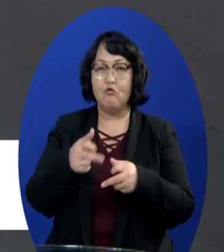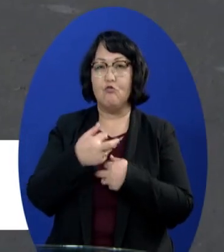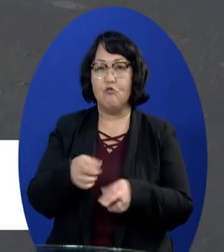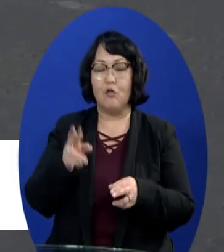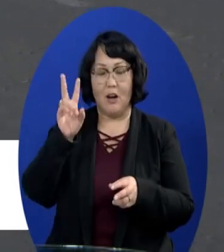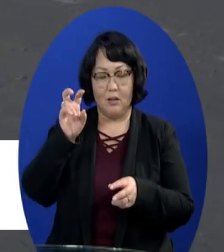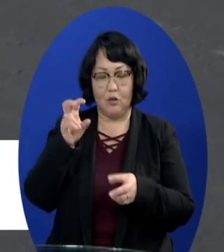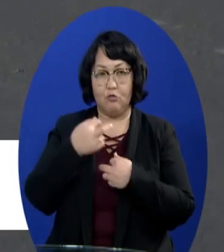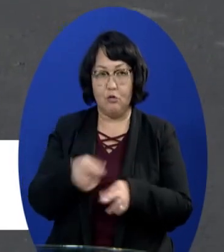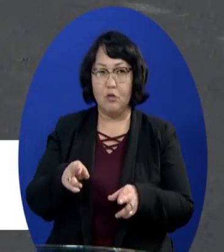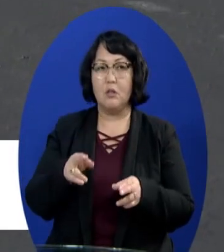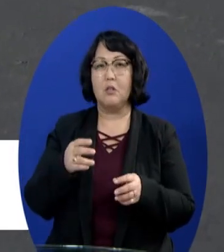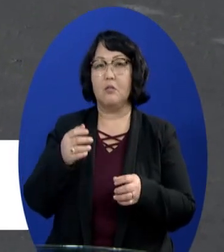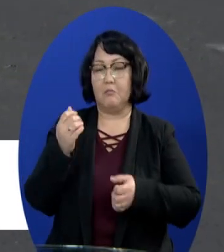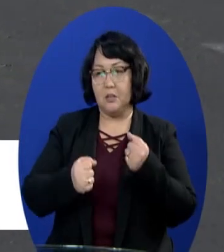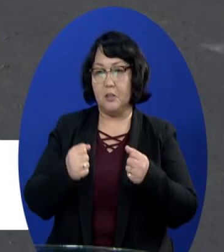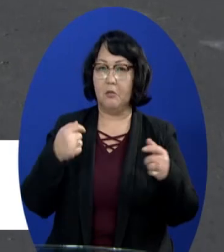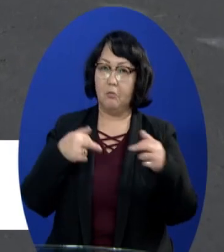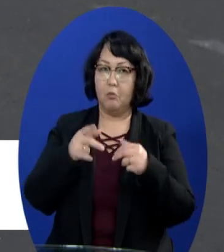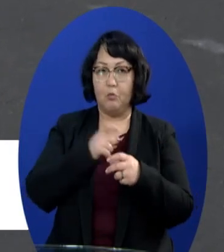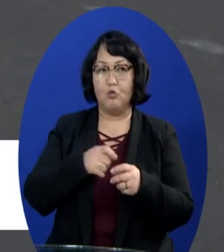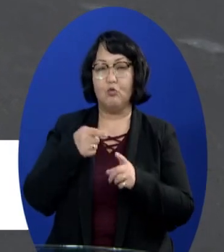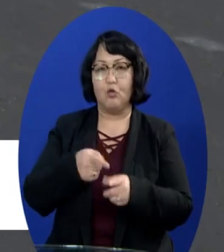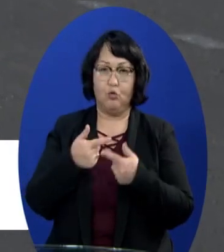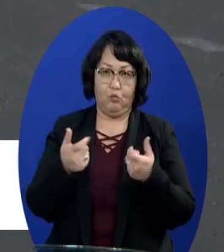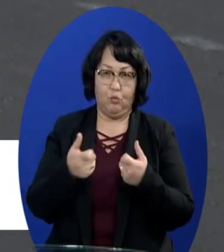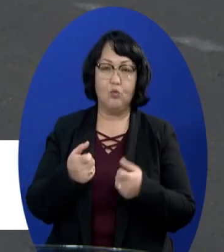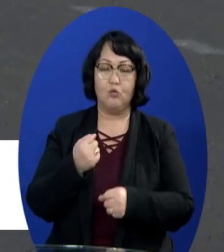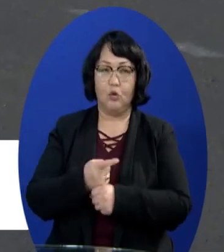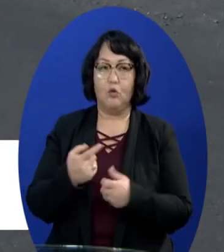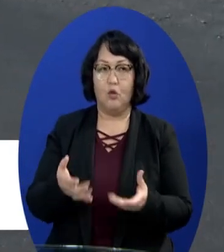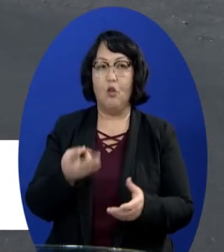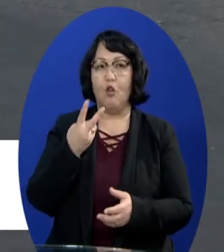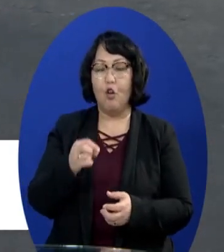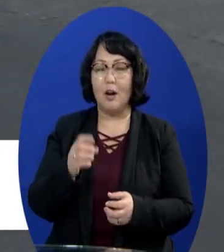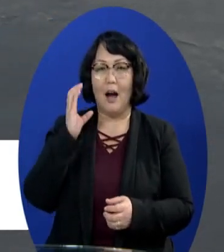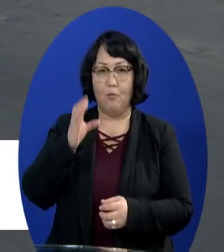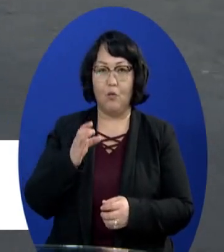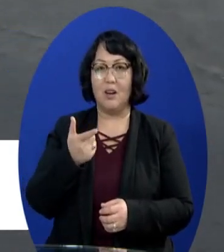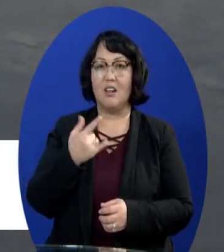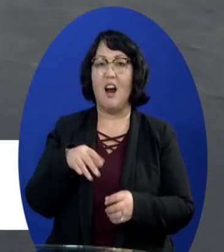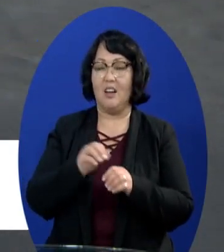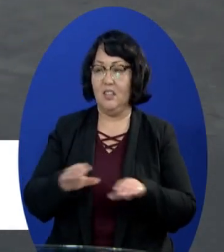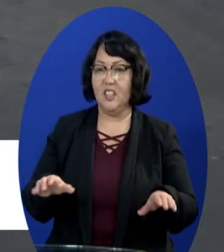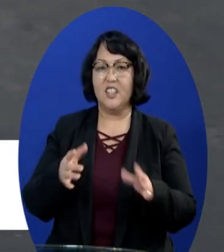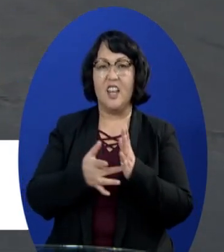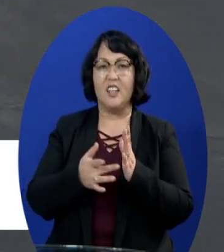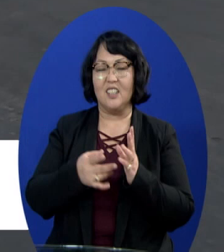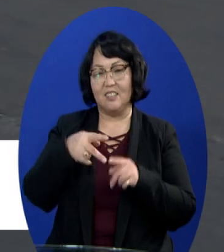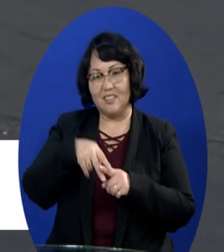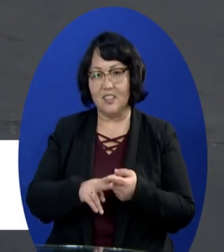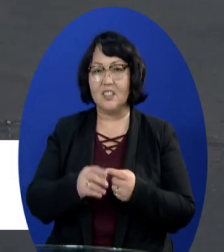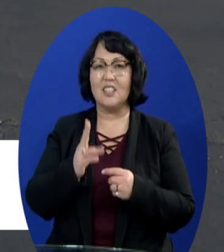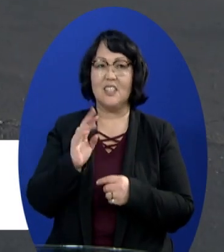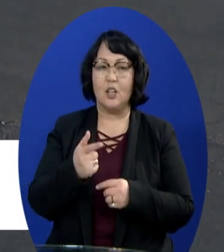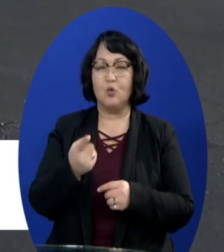өрөө тээвэрчид зорчигчдод үйлчлэх зочид буудал байх юм байна. Мөн 20 автобусны гараж техникийн үйлчлэгээний цэг 100